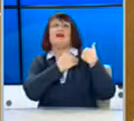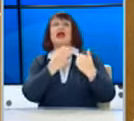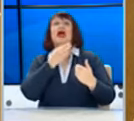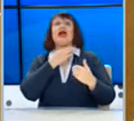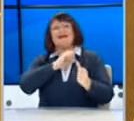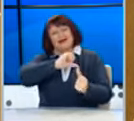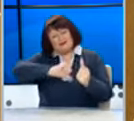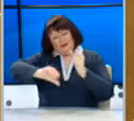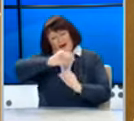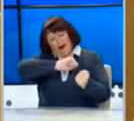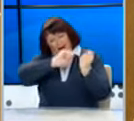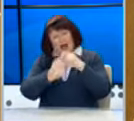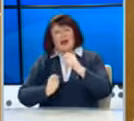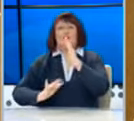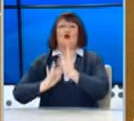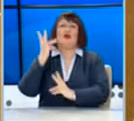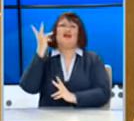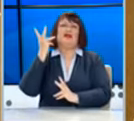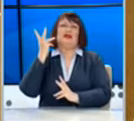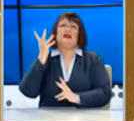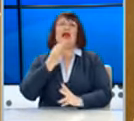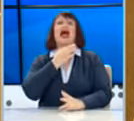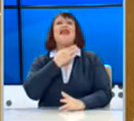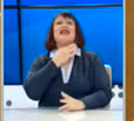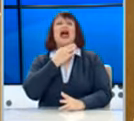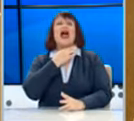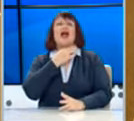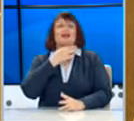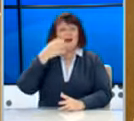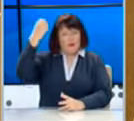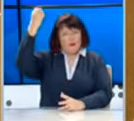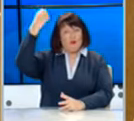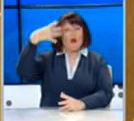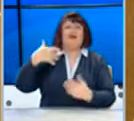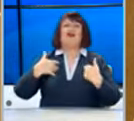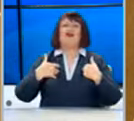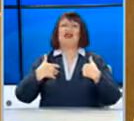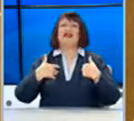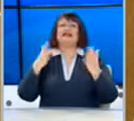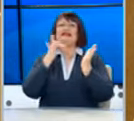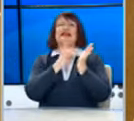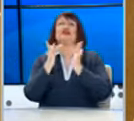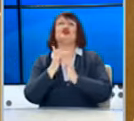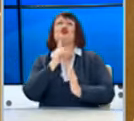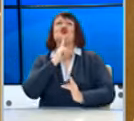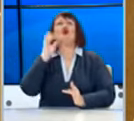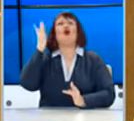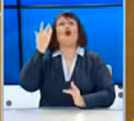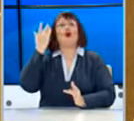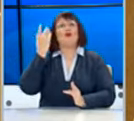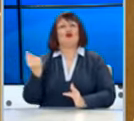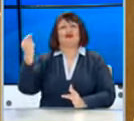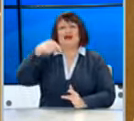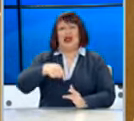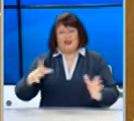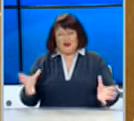αλλαγή. Ο προοδευτικός κόσμος δεν έχει ανάγκη από μεσίες, δεν προσδοκά κατακερματισμούς. Ζητά τόλμη και